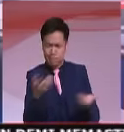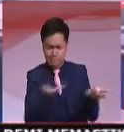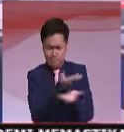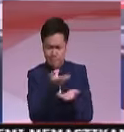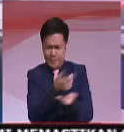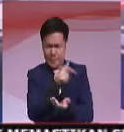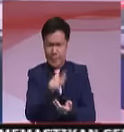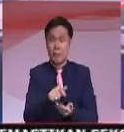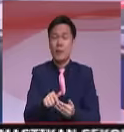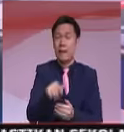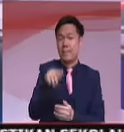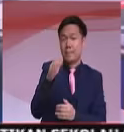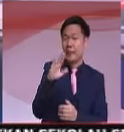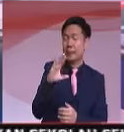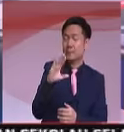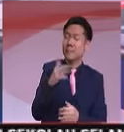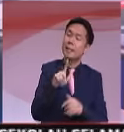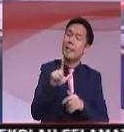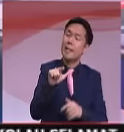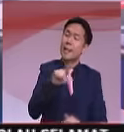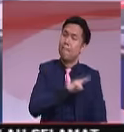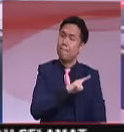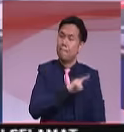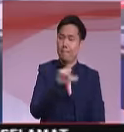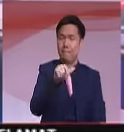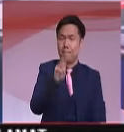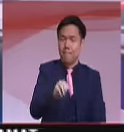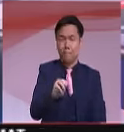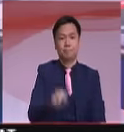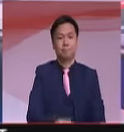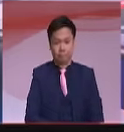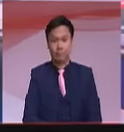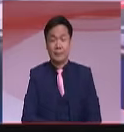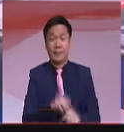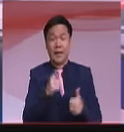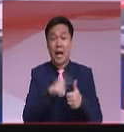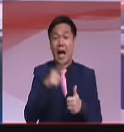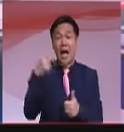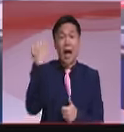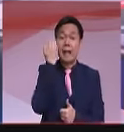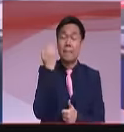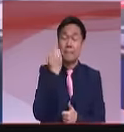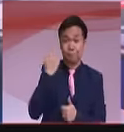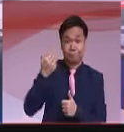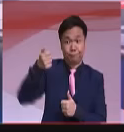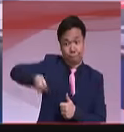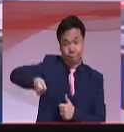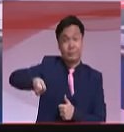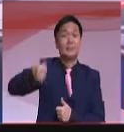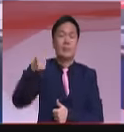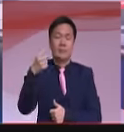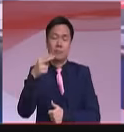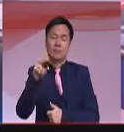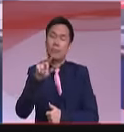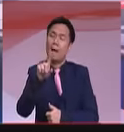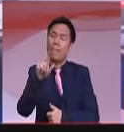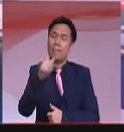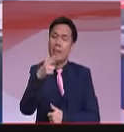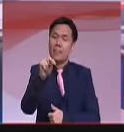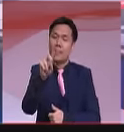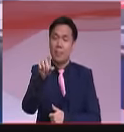bekas ketua menteri Pulau Pinang Limbo Neng Hakim Ahmad Azhari Abdul Hamid membuat keputusan tersebut